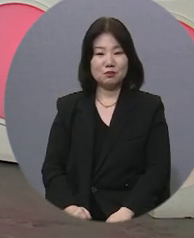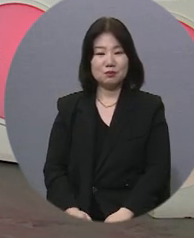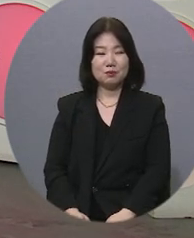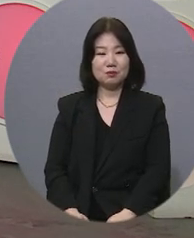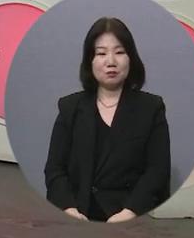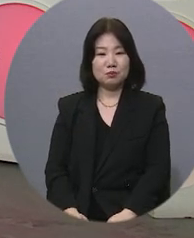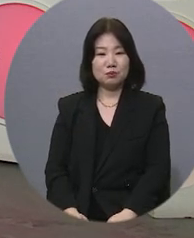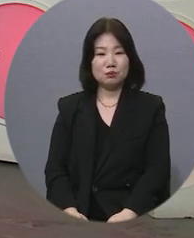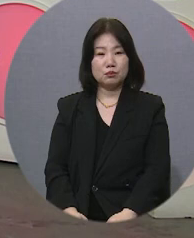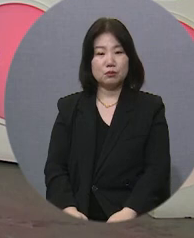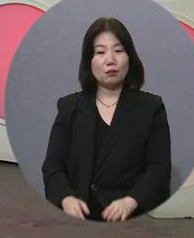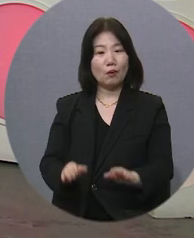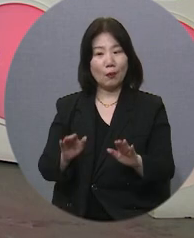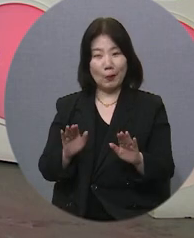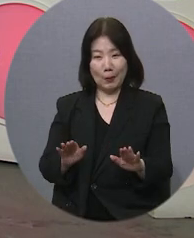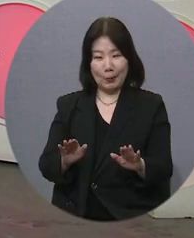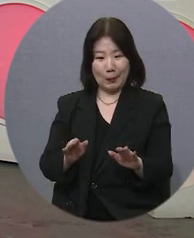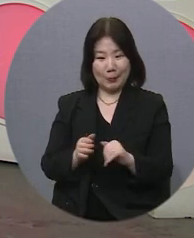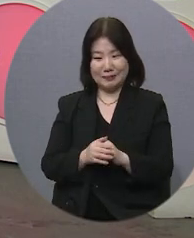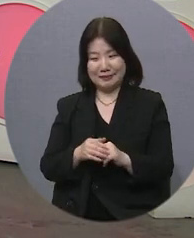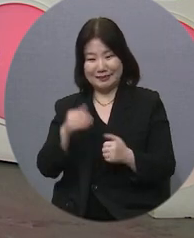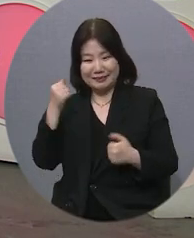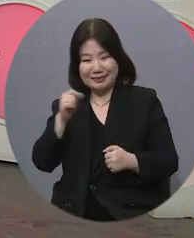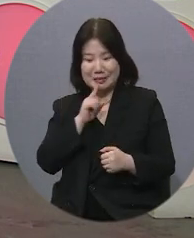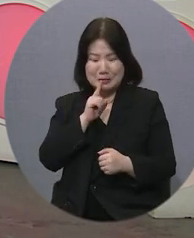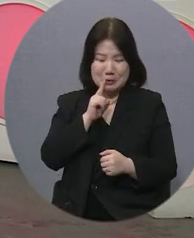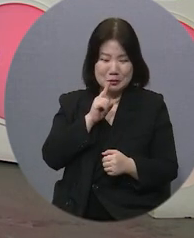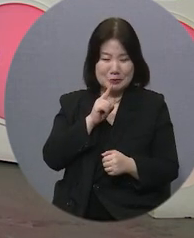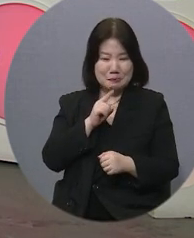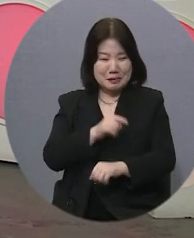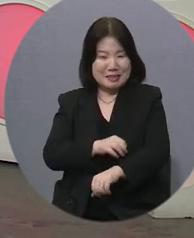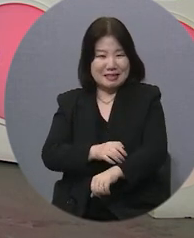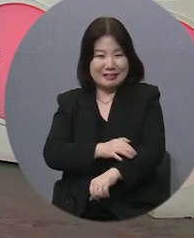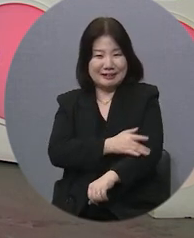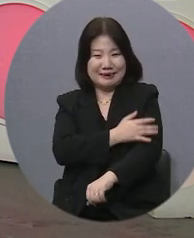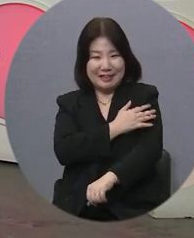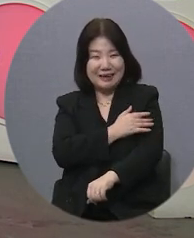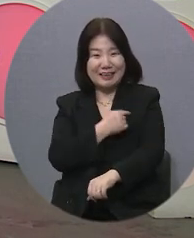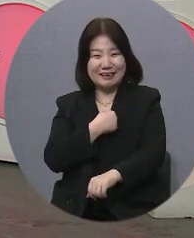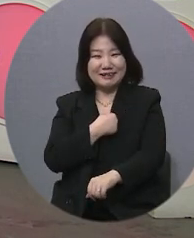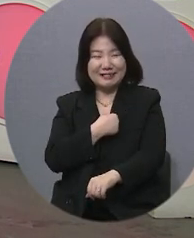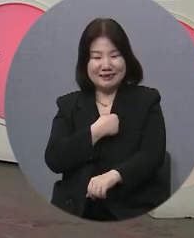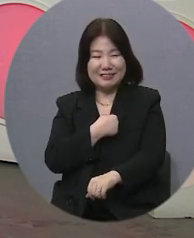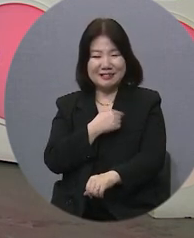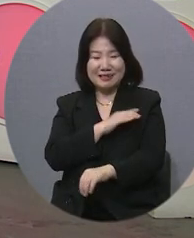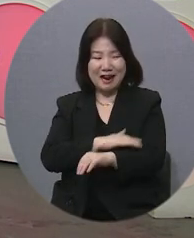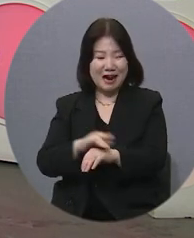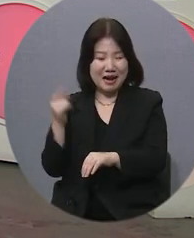네, 고맙습니다. 오늘도 저의 오그라드는 연기를 들어주신. 아니, 잘하셨어요.